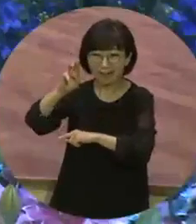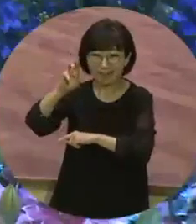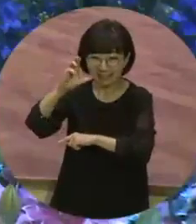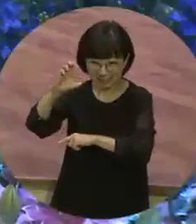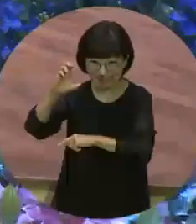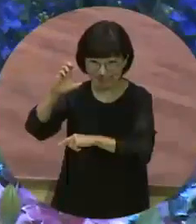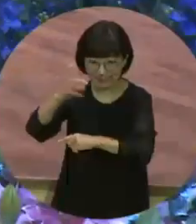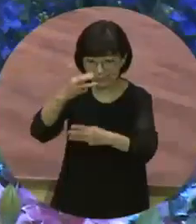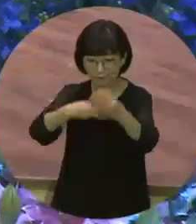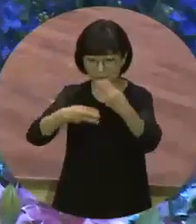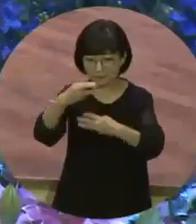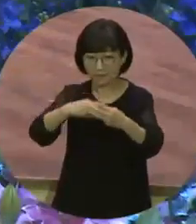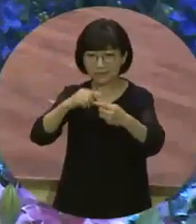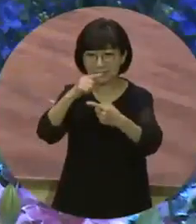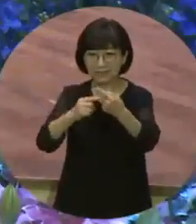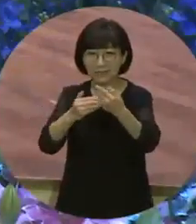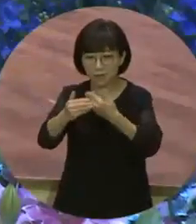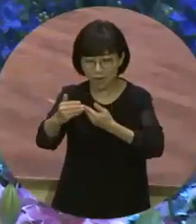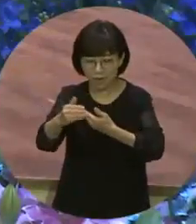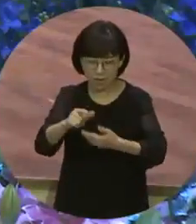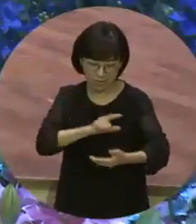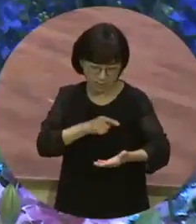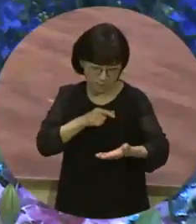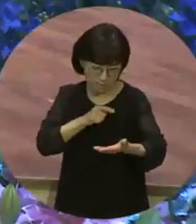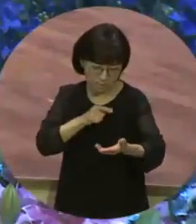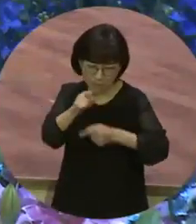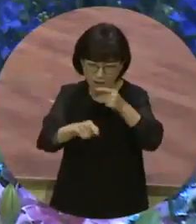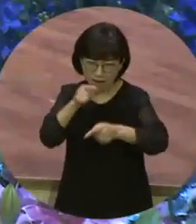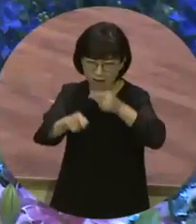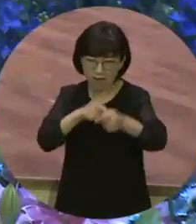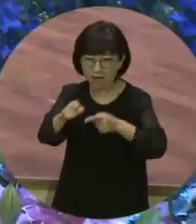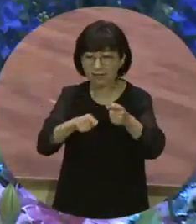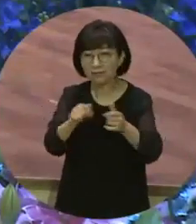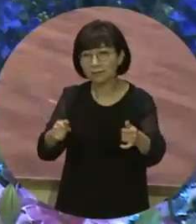벌써 14,000명이 지났어요. 14,000명.